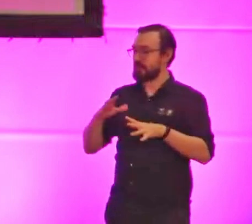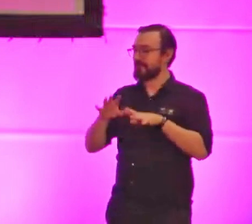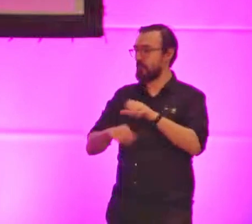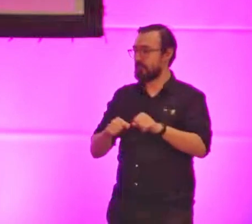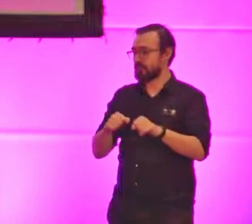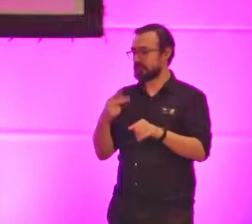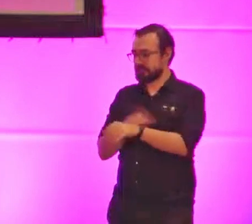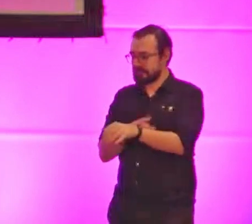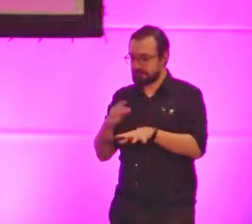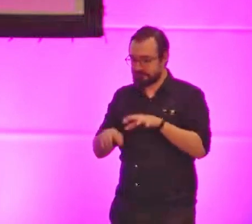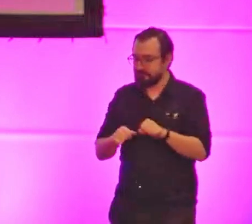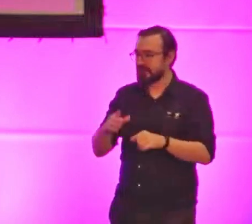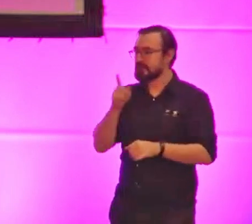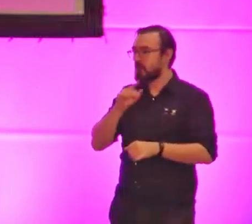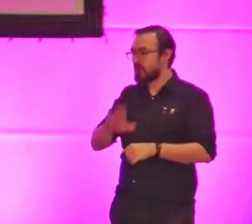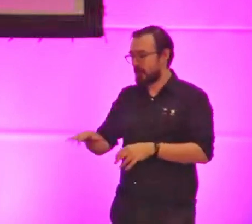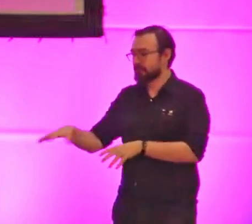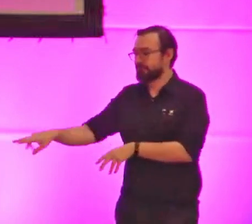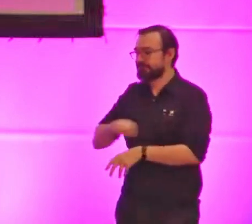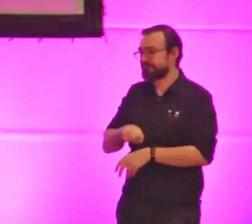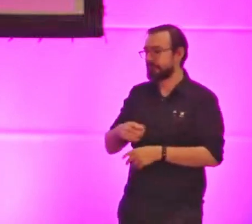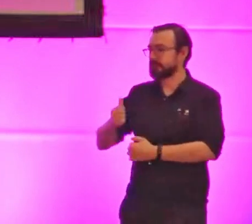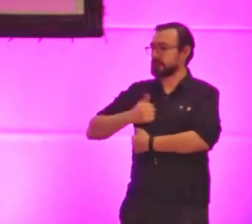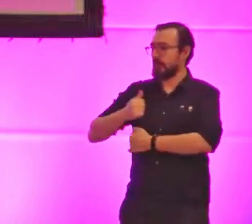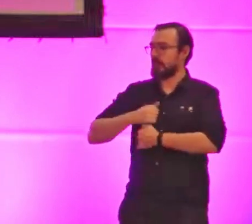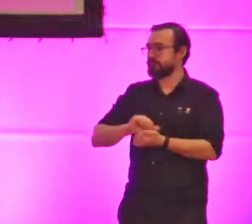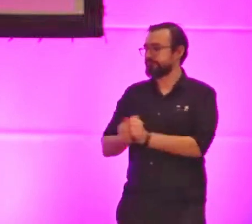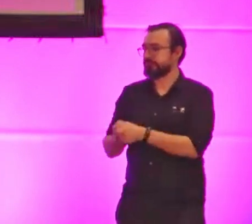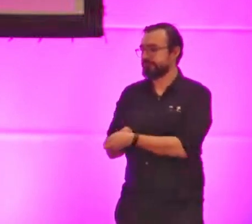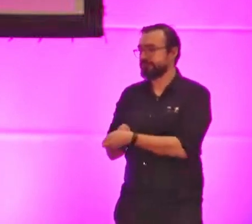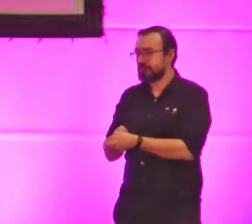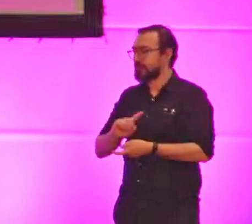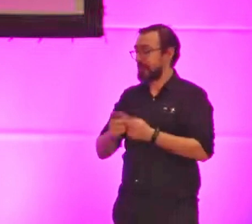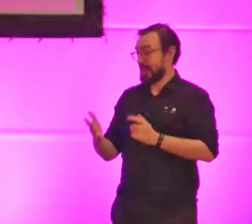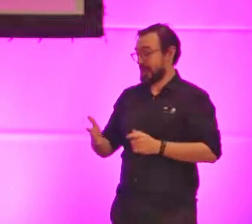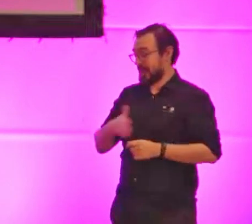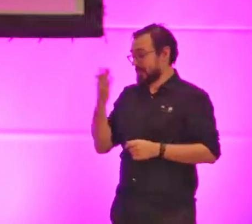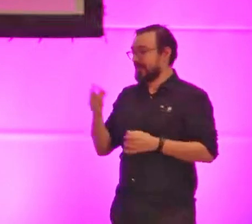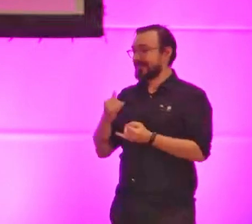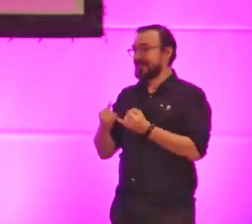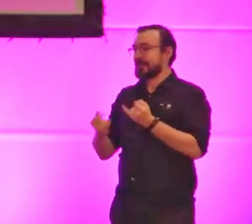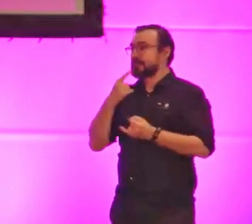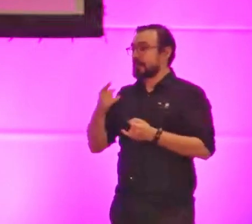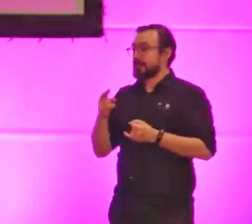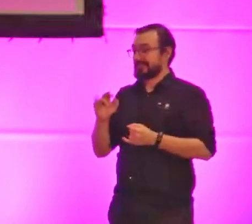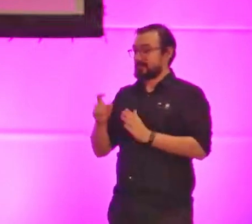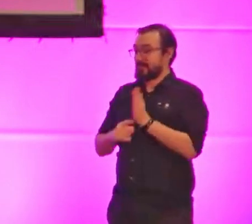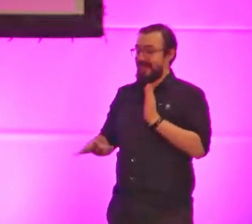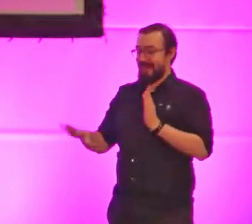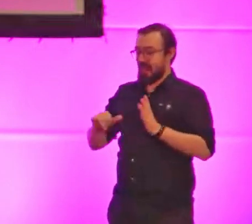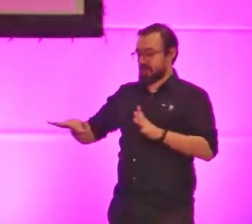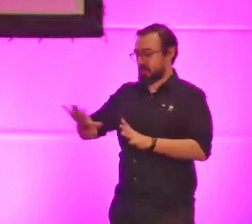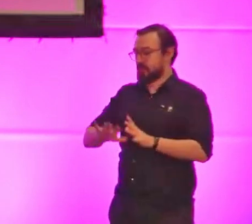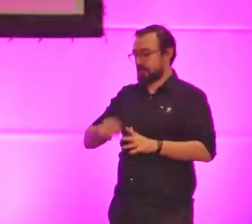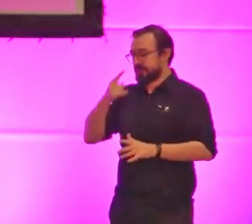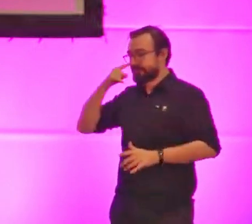våldtogs. Småbarn togs som soldater. Det var fruktansvärda sändningar. Så till slut så kan man säga att i stort sett alla i det här